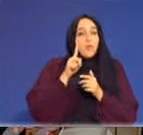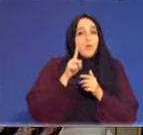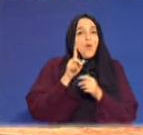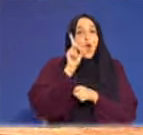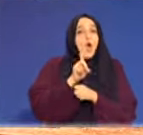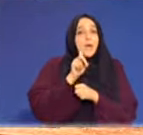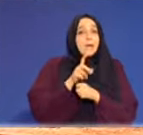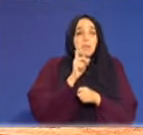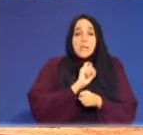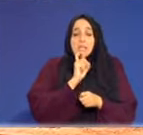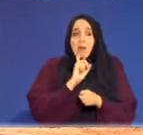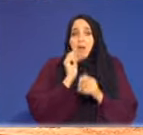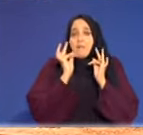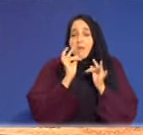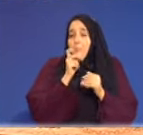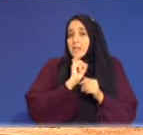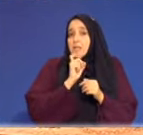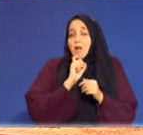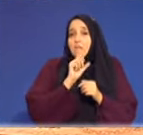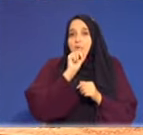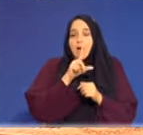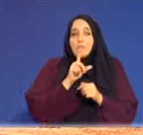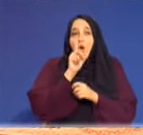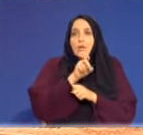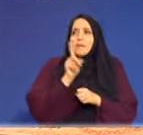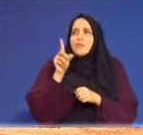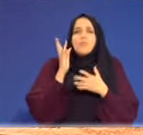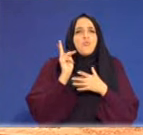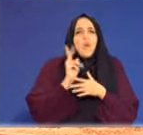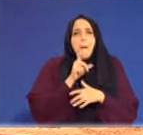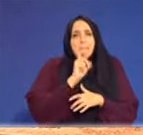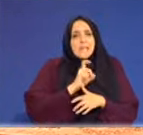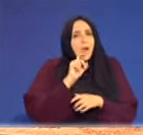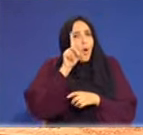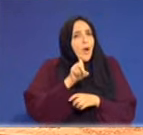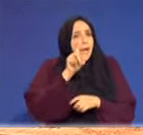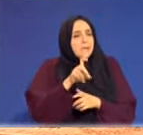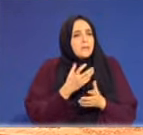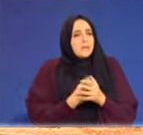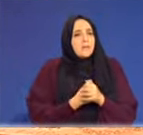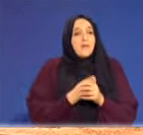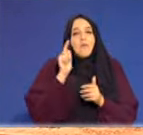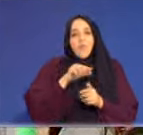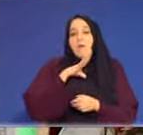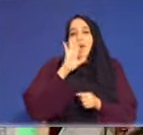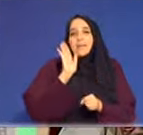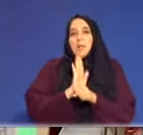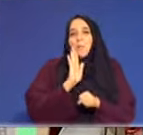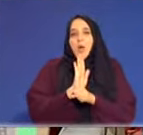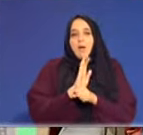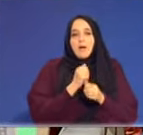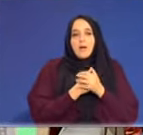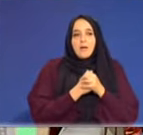بانت. نعم، وعلاش مازال ما بانتش نعيمة؟ لازم يكونوا الشهود. وغيك